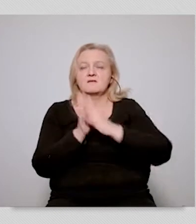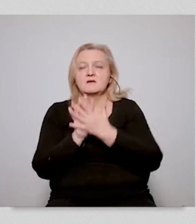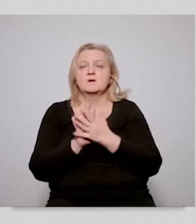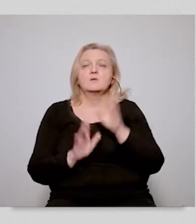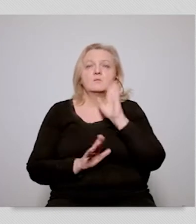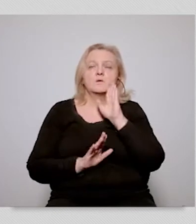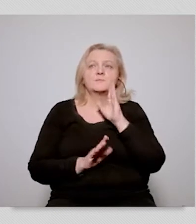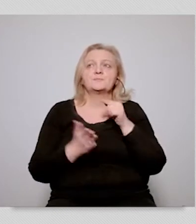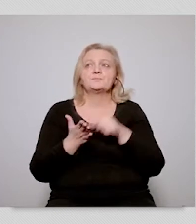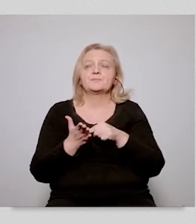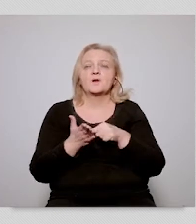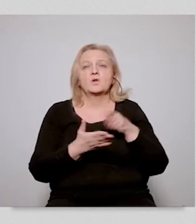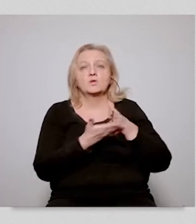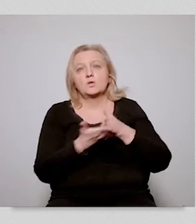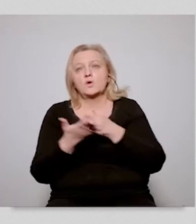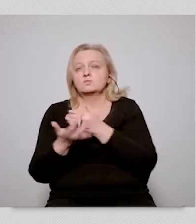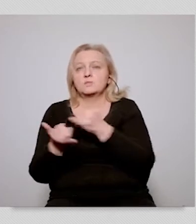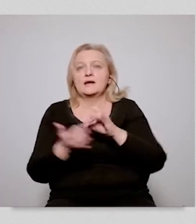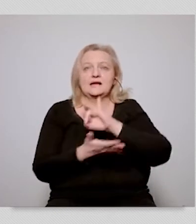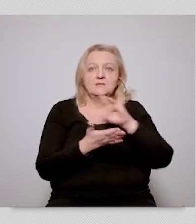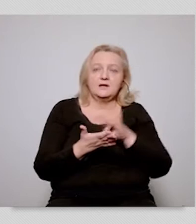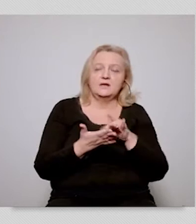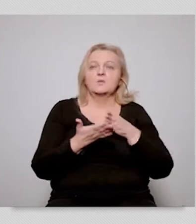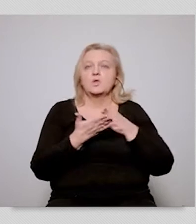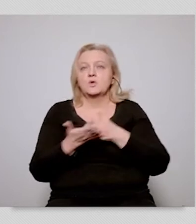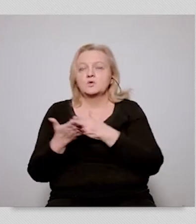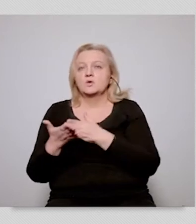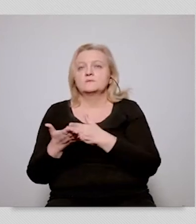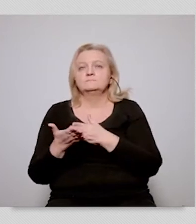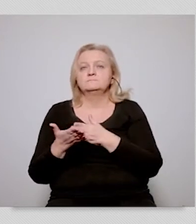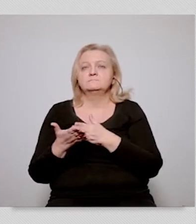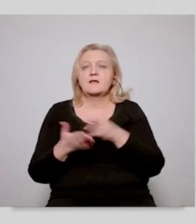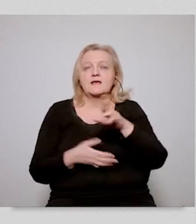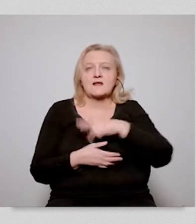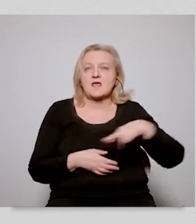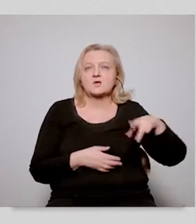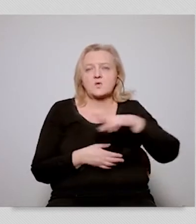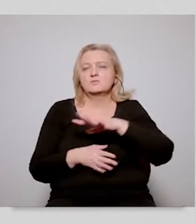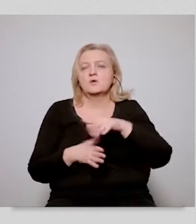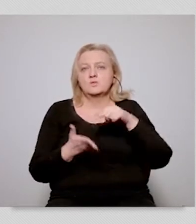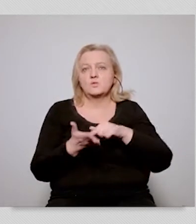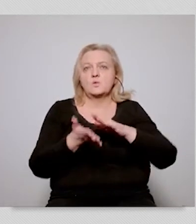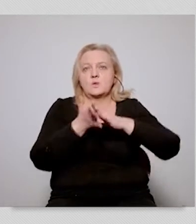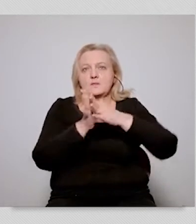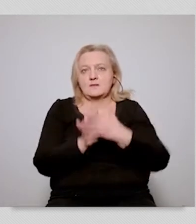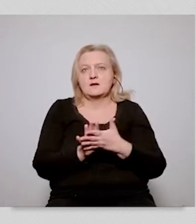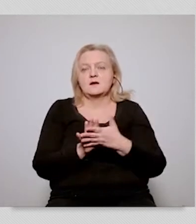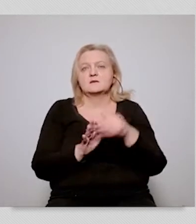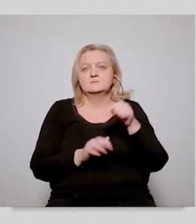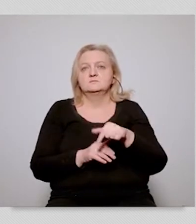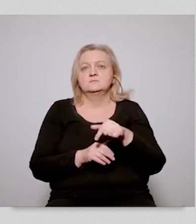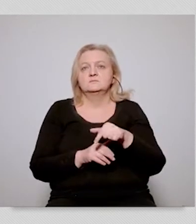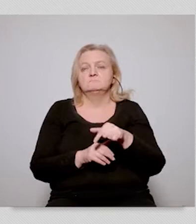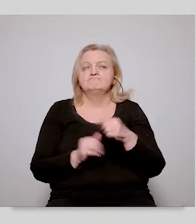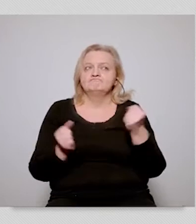gminom, doradzanie regionom, które tę transformację będą w